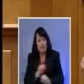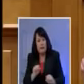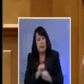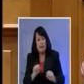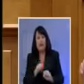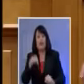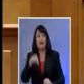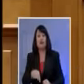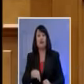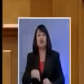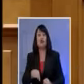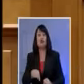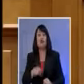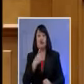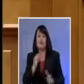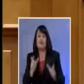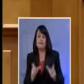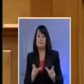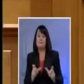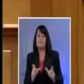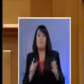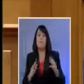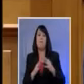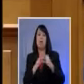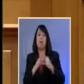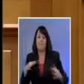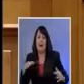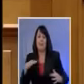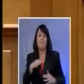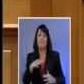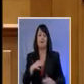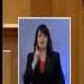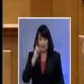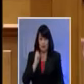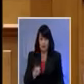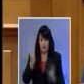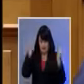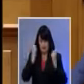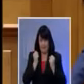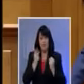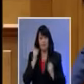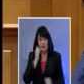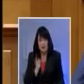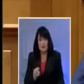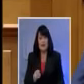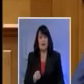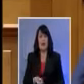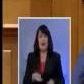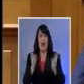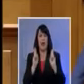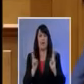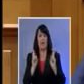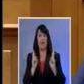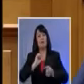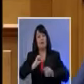δίνετε τώρα μία μάχη οπισθοφυλακών. Και το ξέρετε γιατί όλες σας οι μεγάλες ελπίδες να καταρρεύσει η